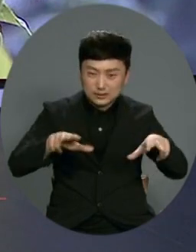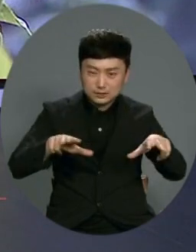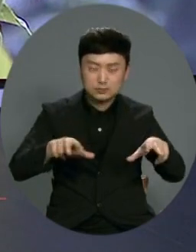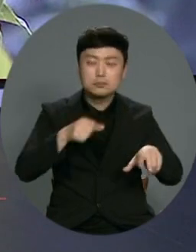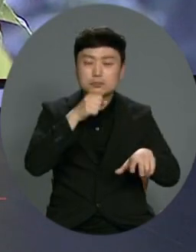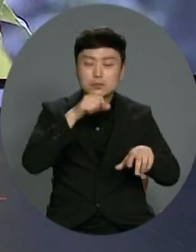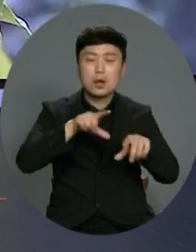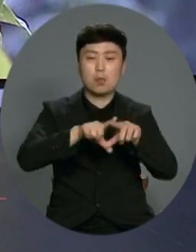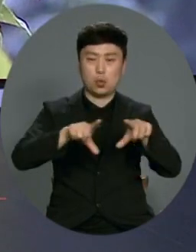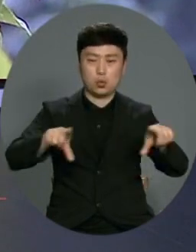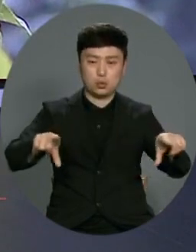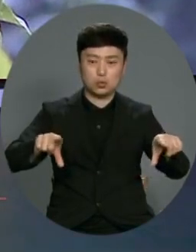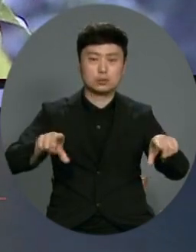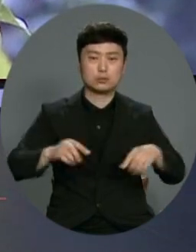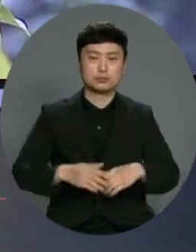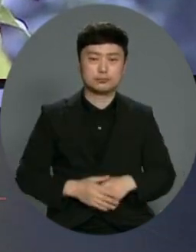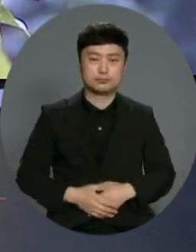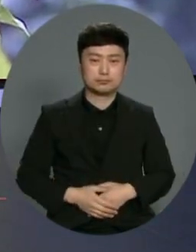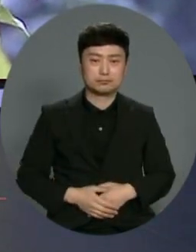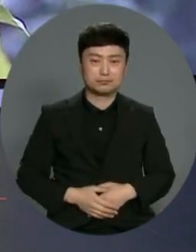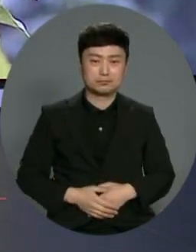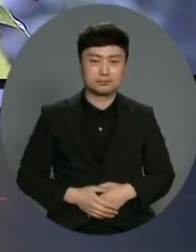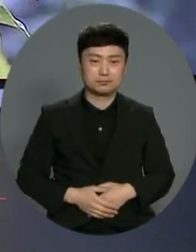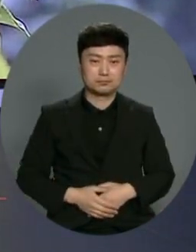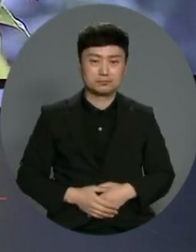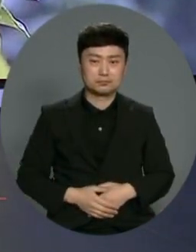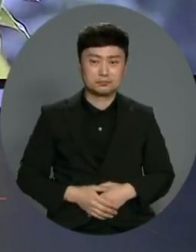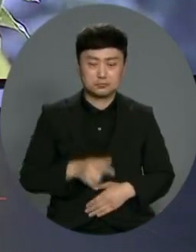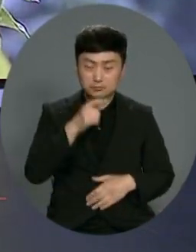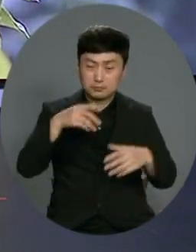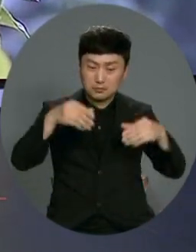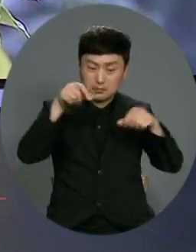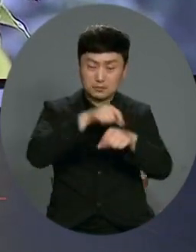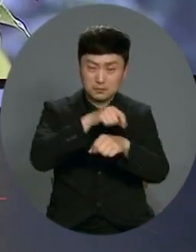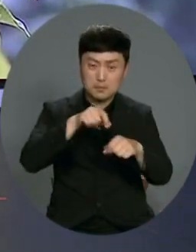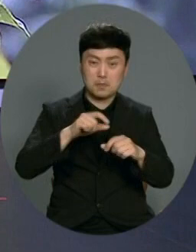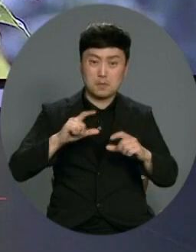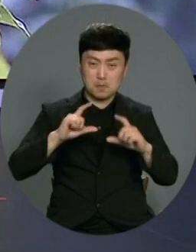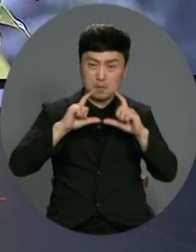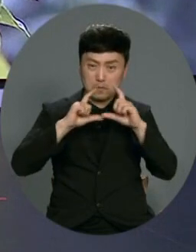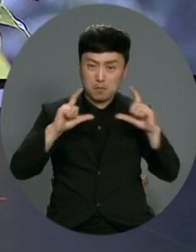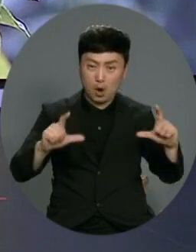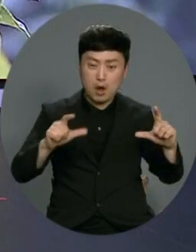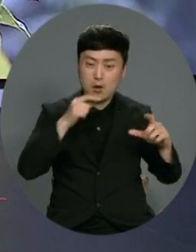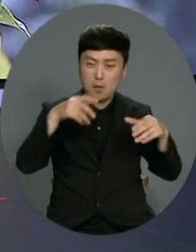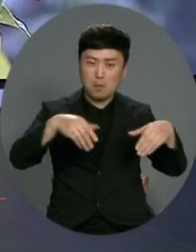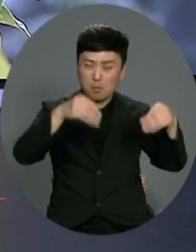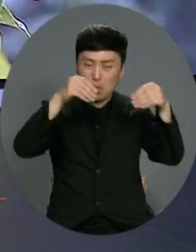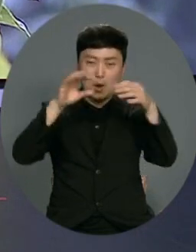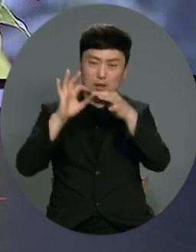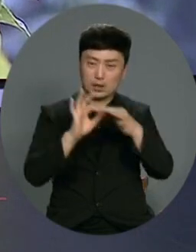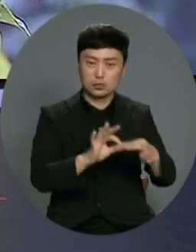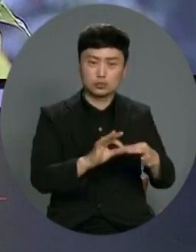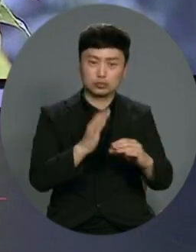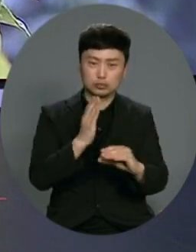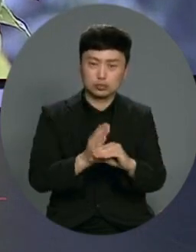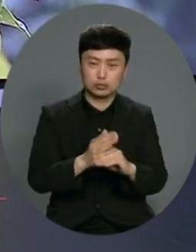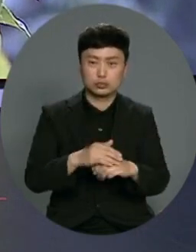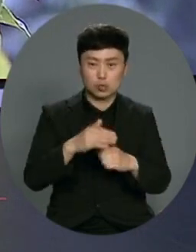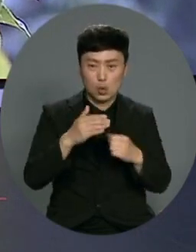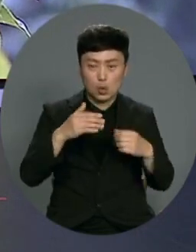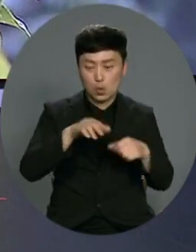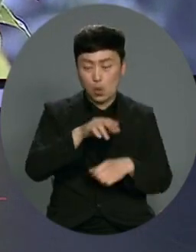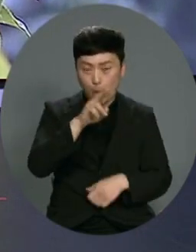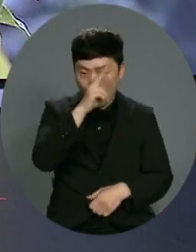수준까지 회복된 상태입니다 탁한 공기 속 건조특보도 계속 이어지며 대기도 바짝 메말라 있었는데요 다행히 오늘